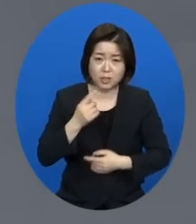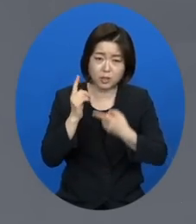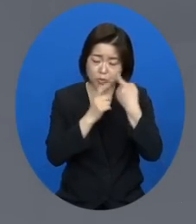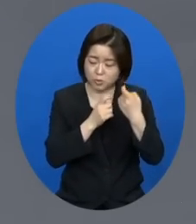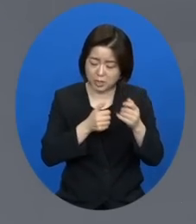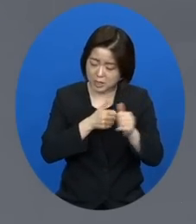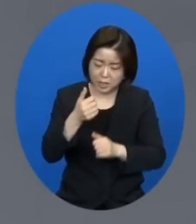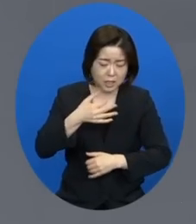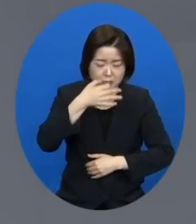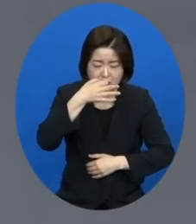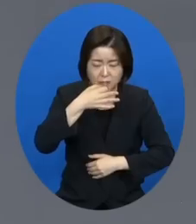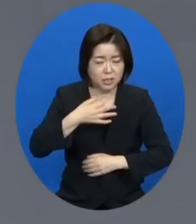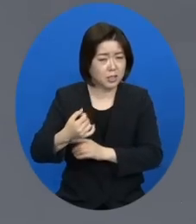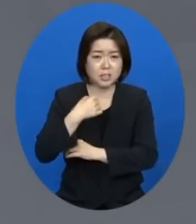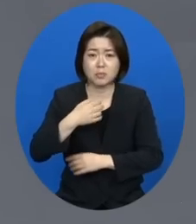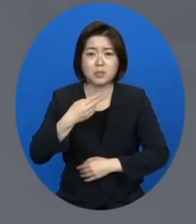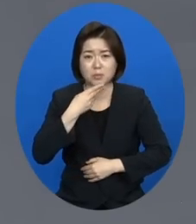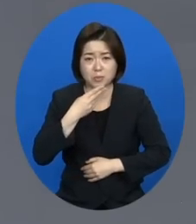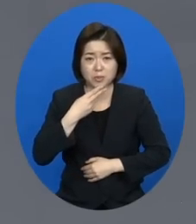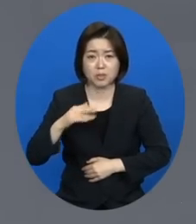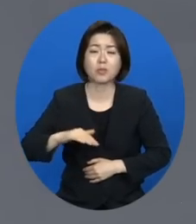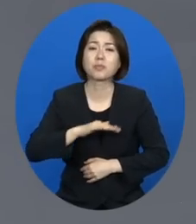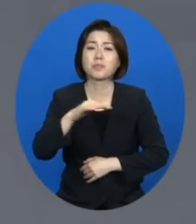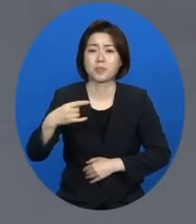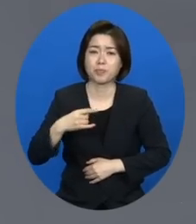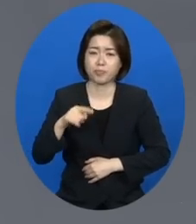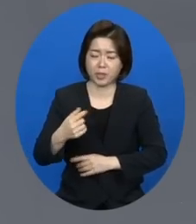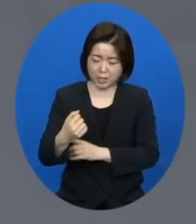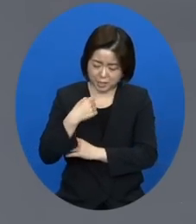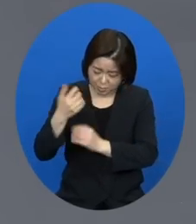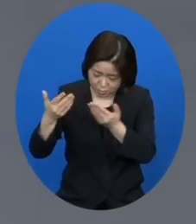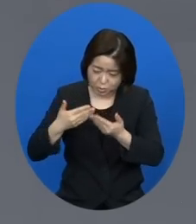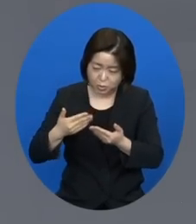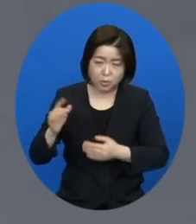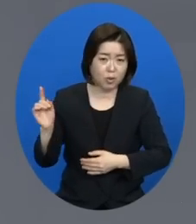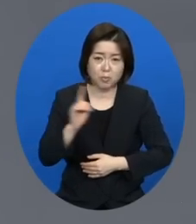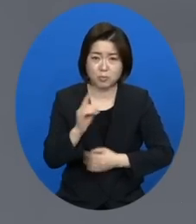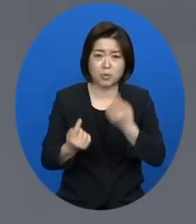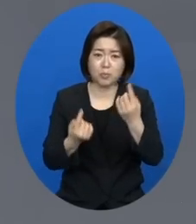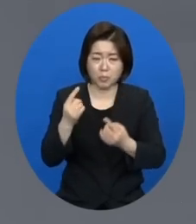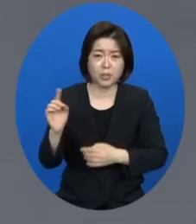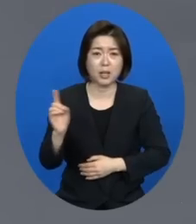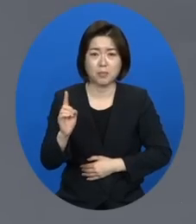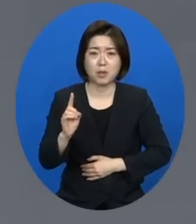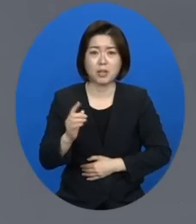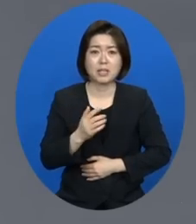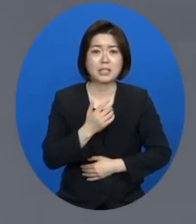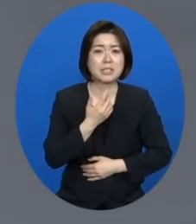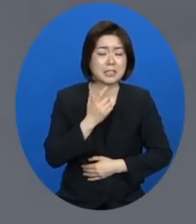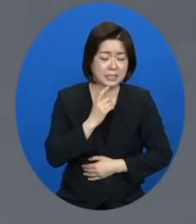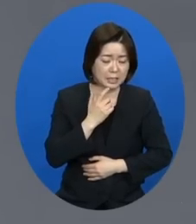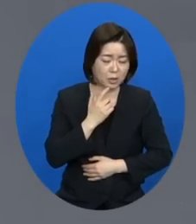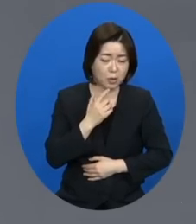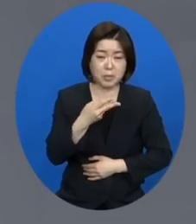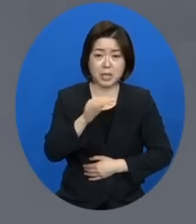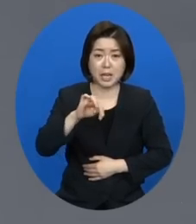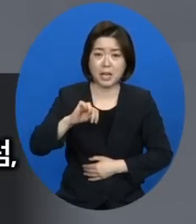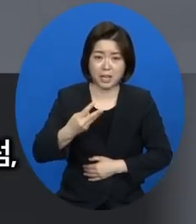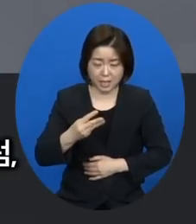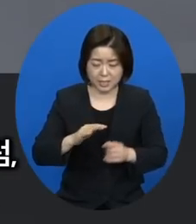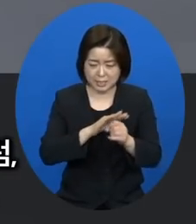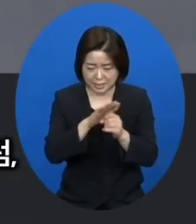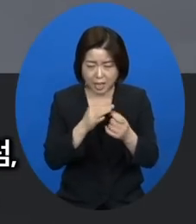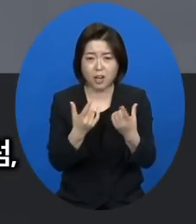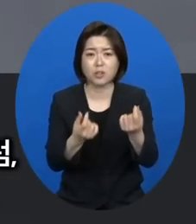없습니다. 그러니 우리에게 그 힘을 주시되 무엇보다 바로 야곱이 라헬을 사랑함으로